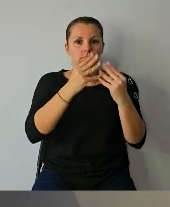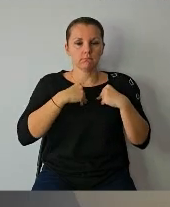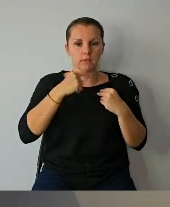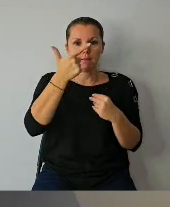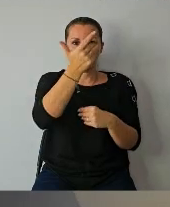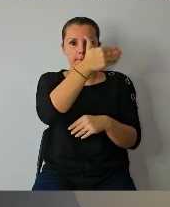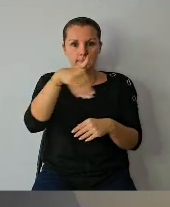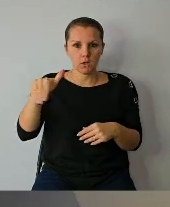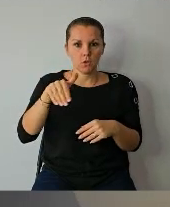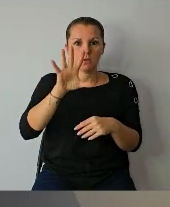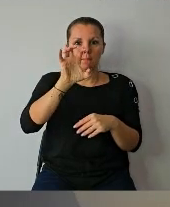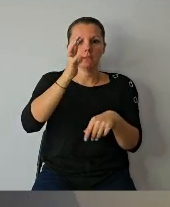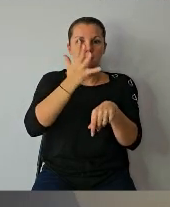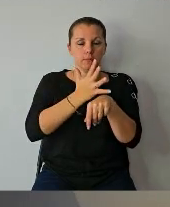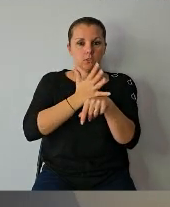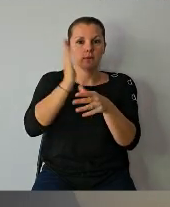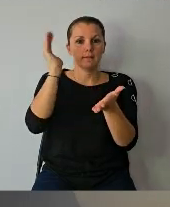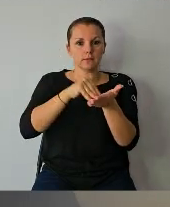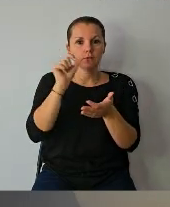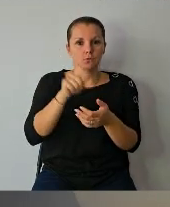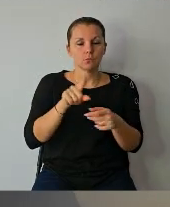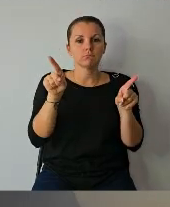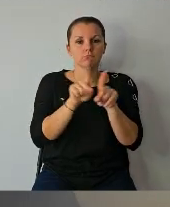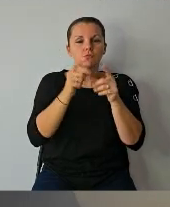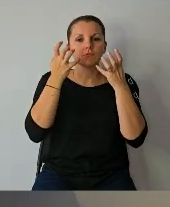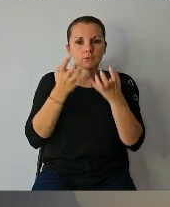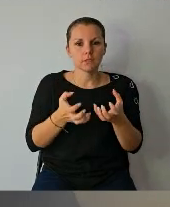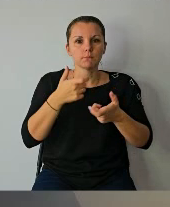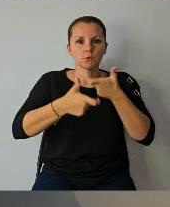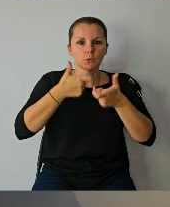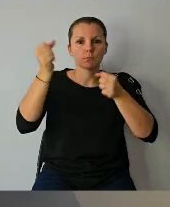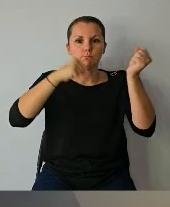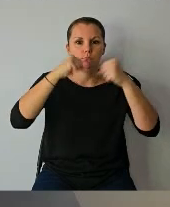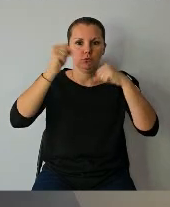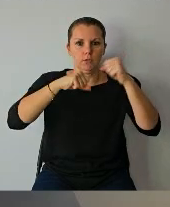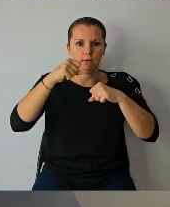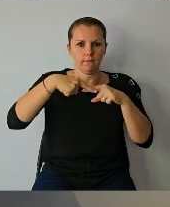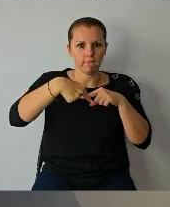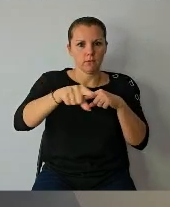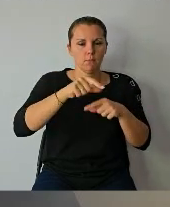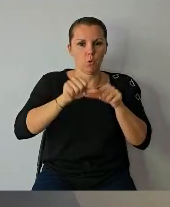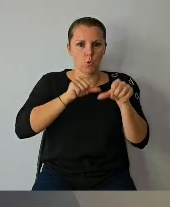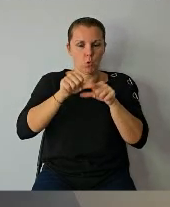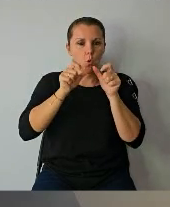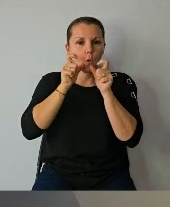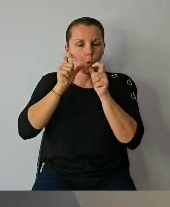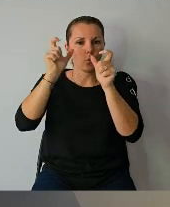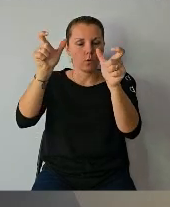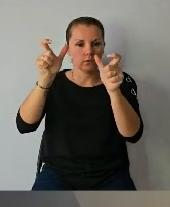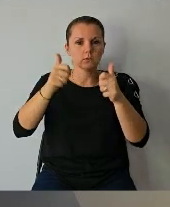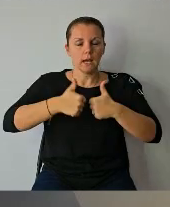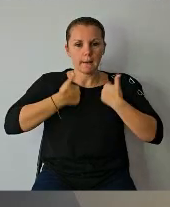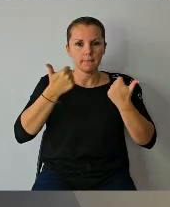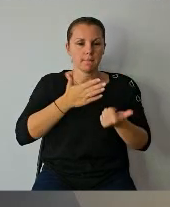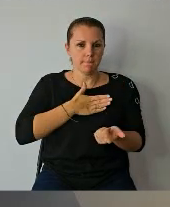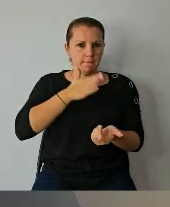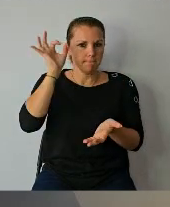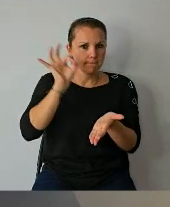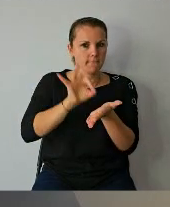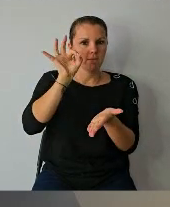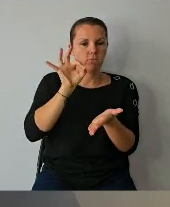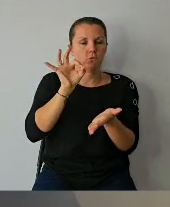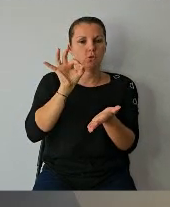miliony 550 tysięcy złotych. Również chcielibyśmy ten przetarg już w tym roku ogłosić, żeby też no, mieć jakąś